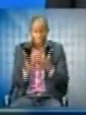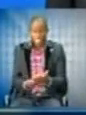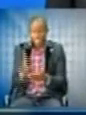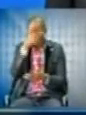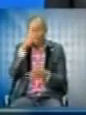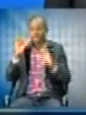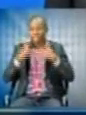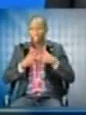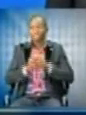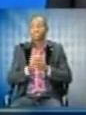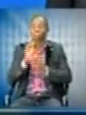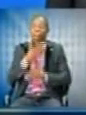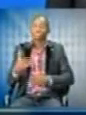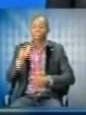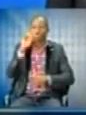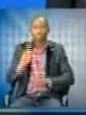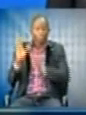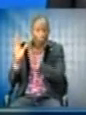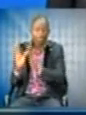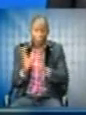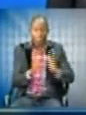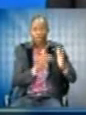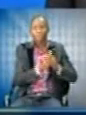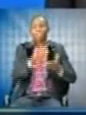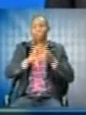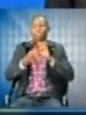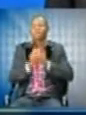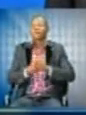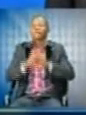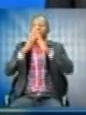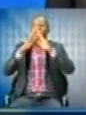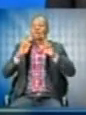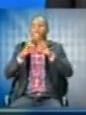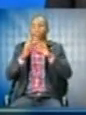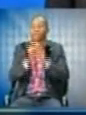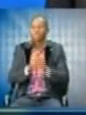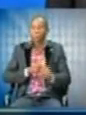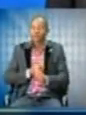il y a des préalables à résoudre dans les questions des infrastructures. Suivez le